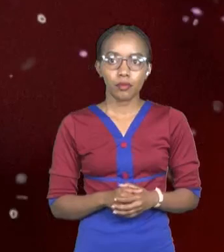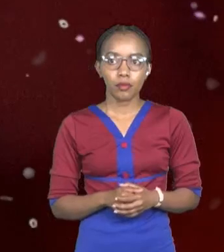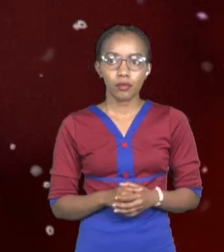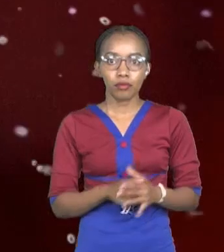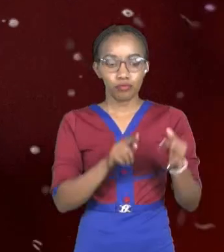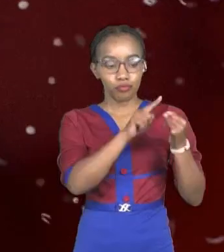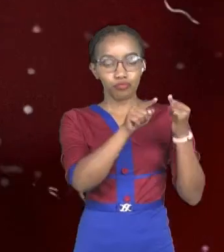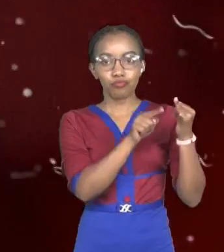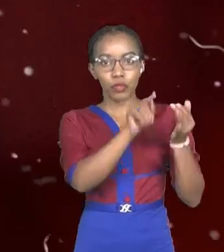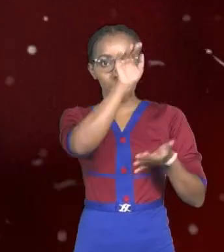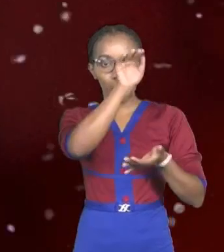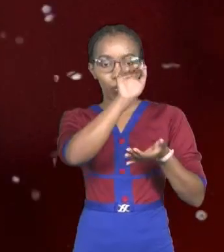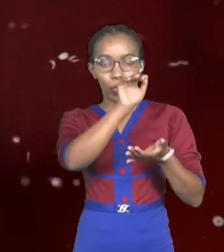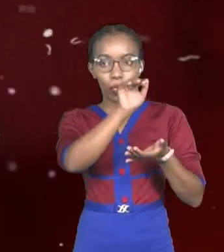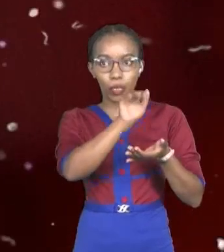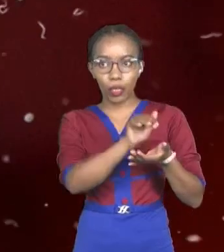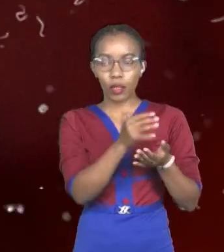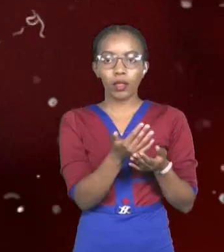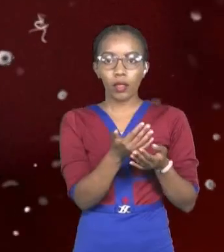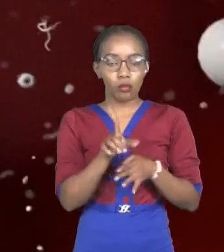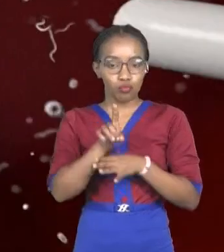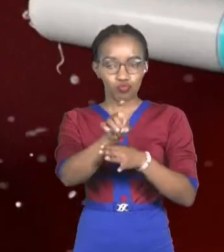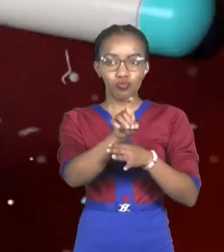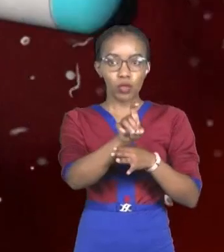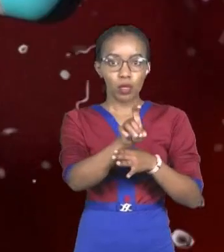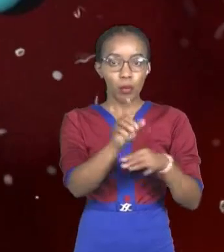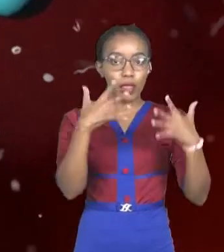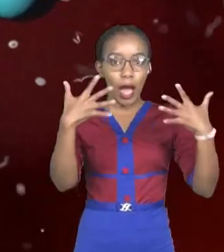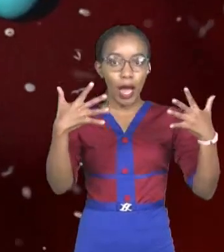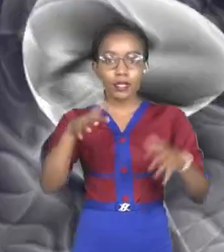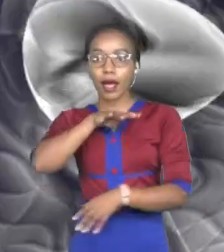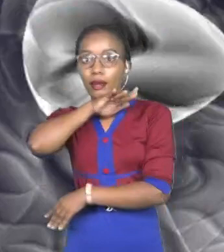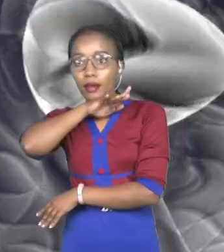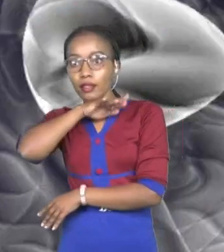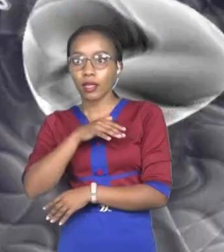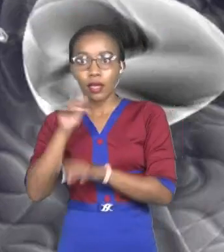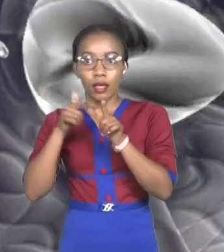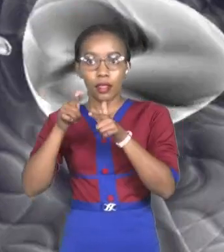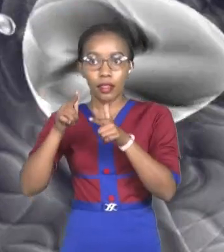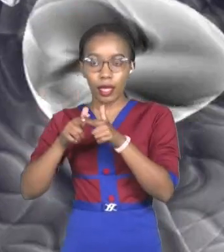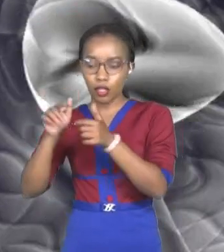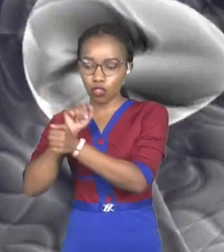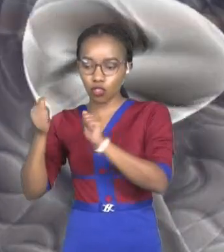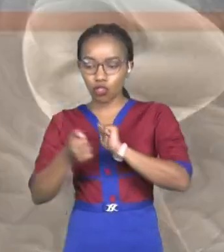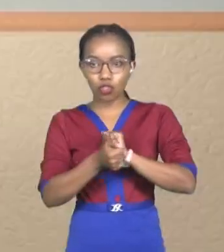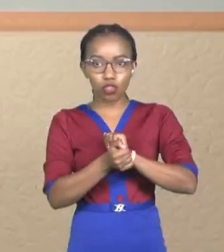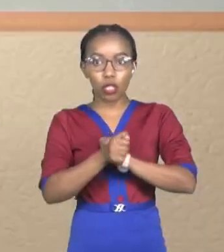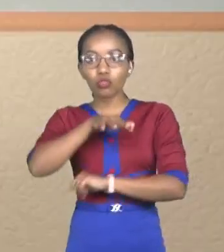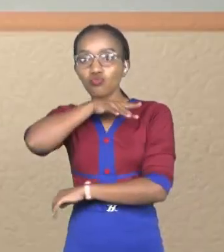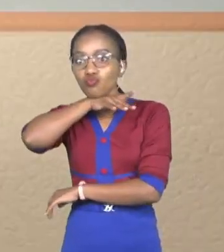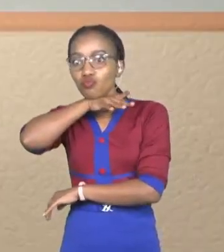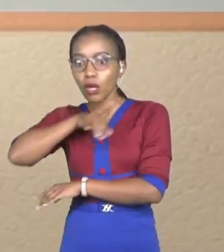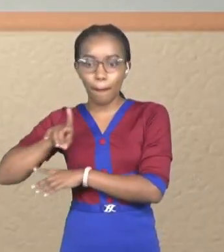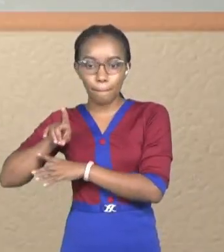Molekuli hizi hupunguza mtaguzano uliopo baina ya mikono na uchafu, kisha kuyayusha uchafu au virusi.